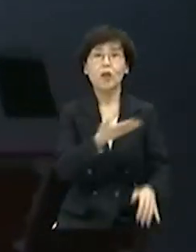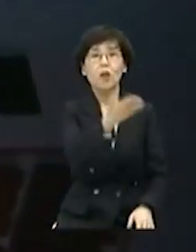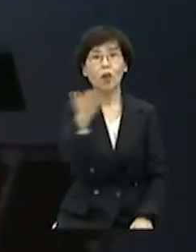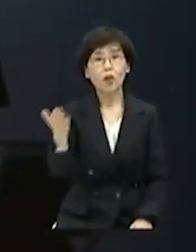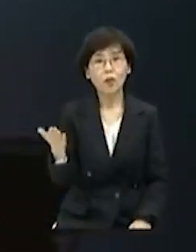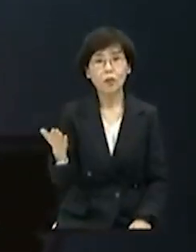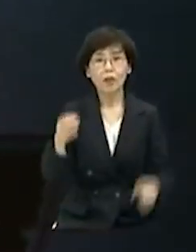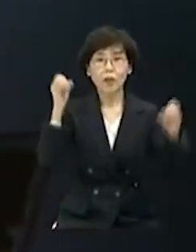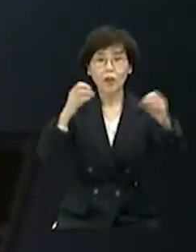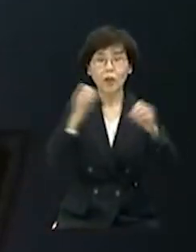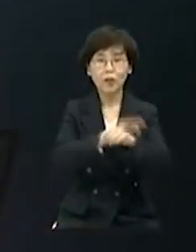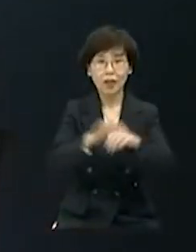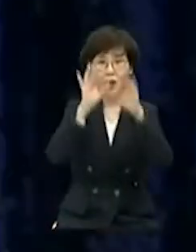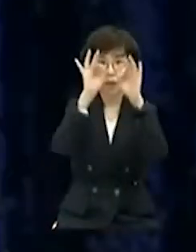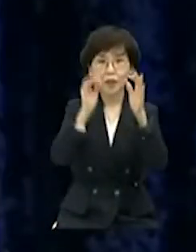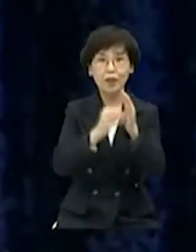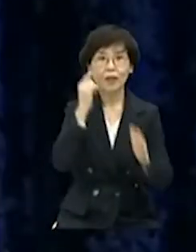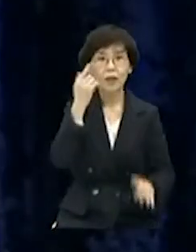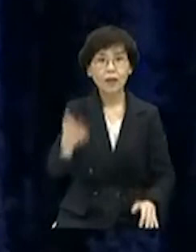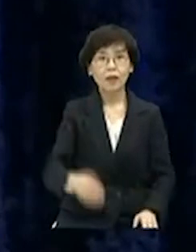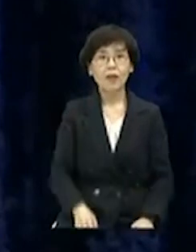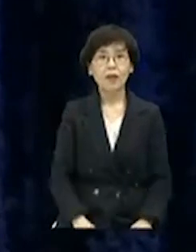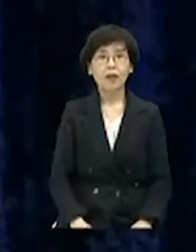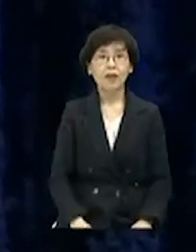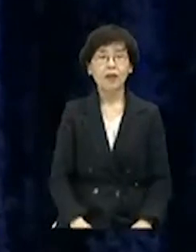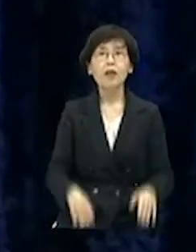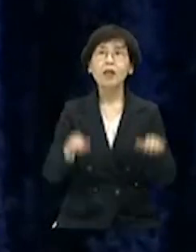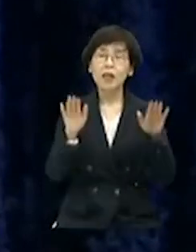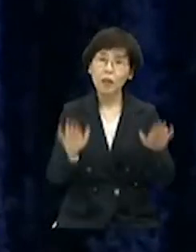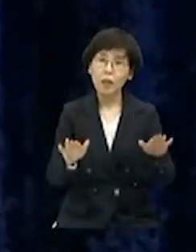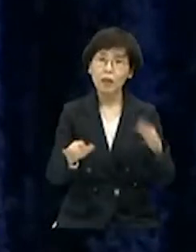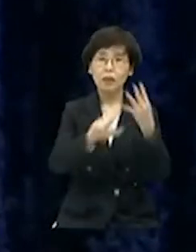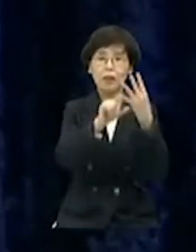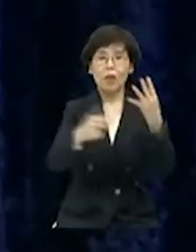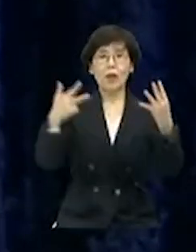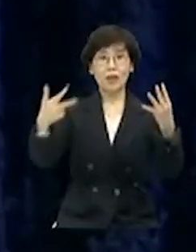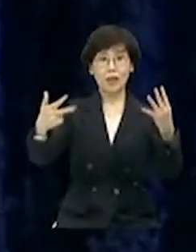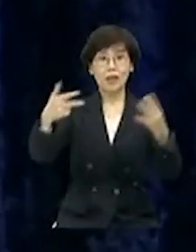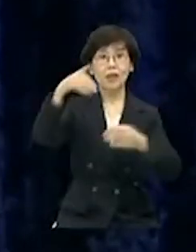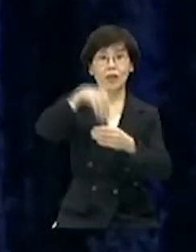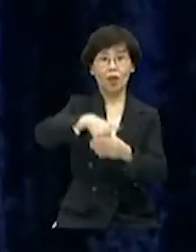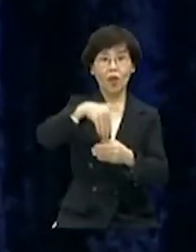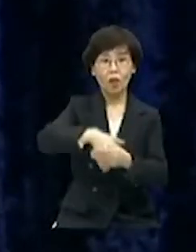여러분, 토론 잘 보셨습니까? 아, 이번 4월 7일